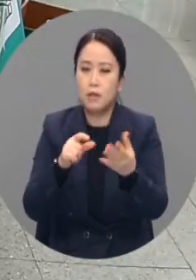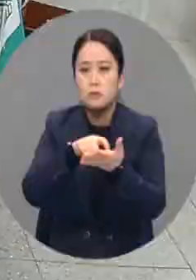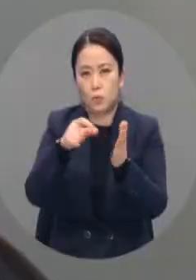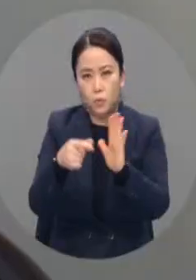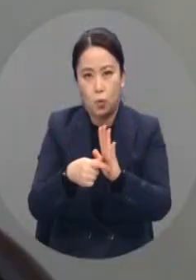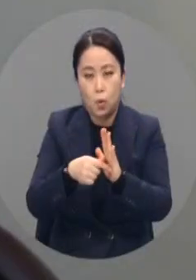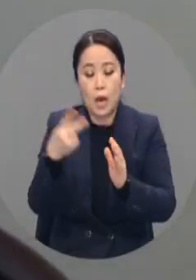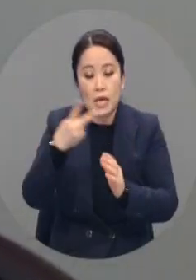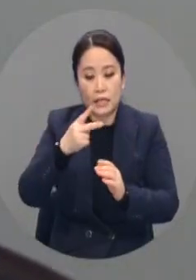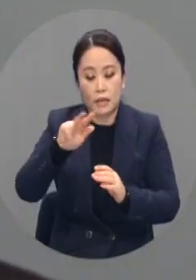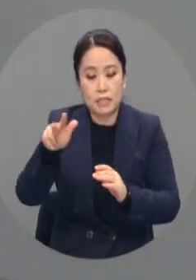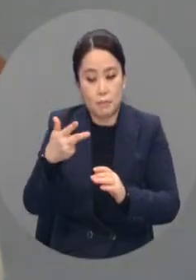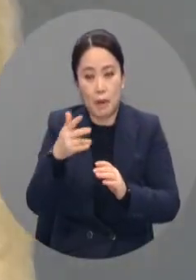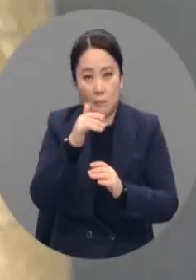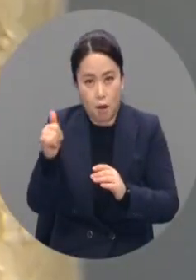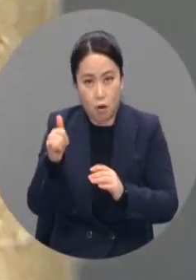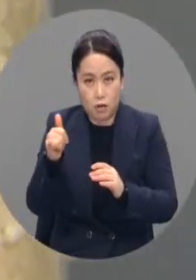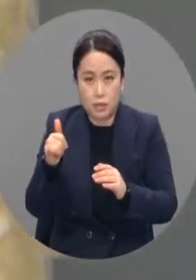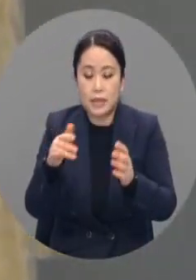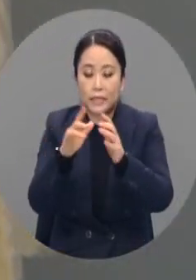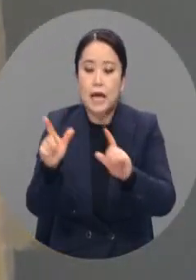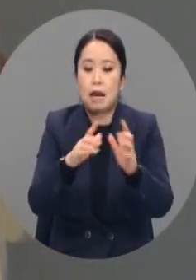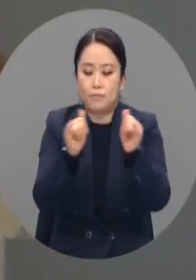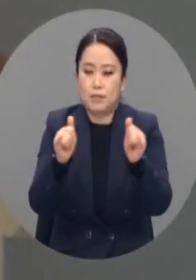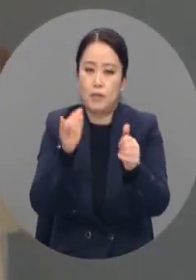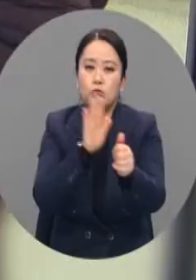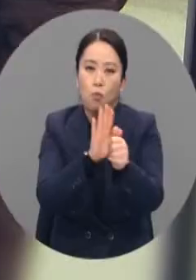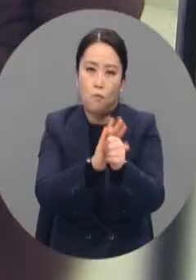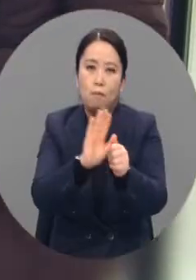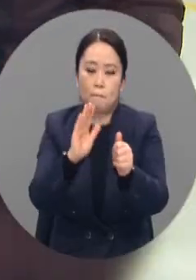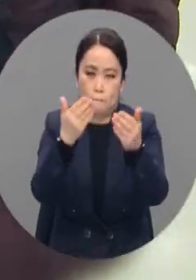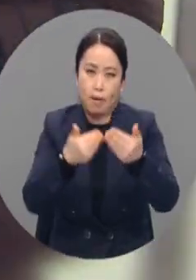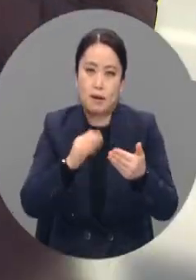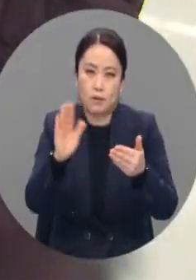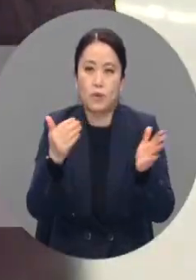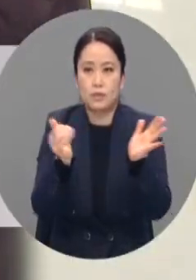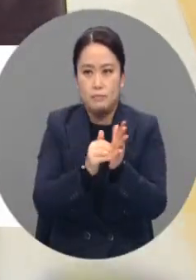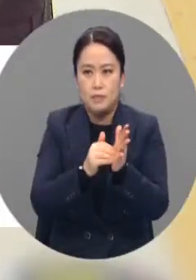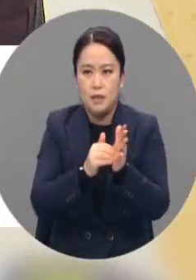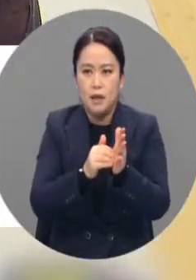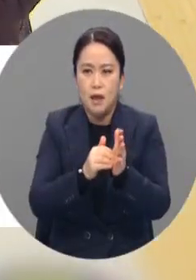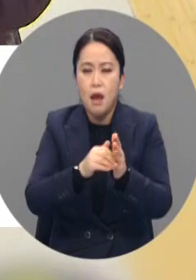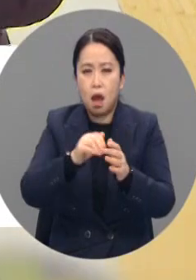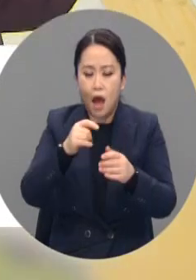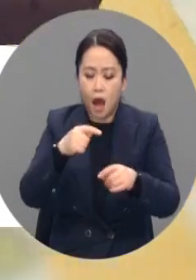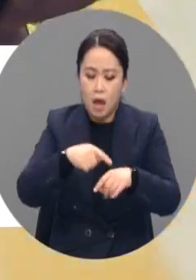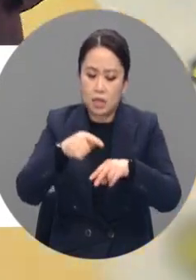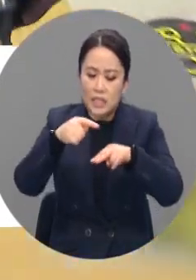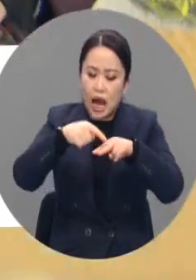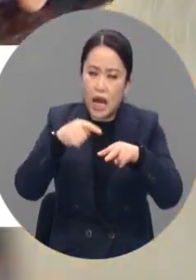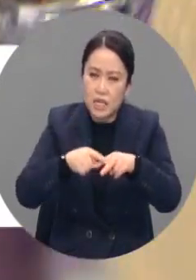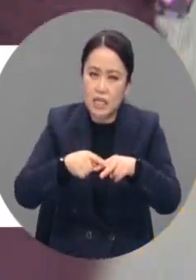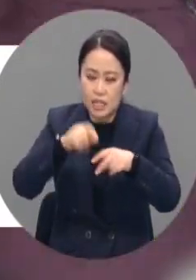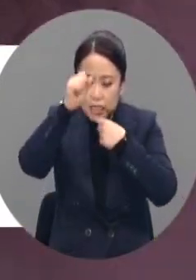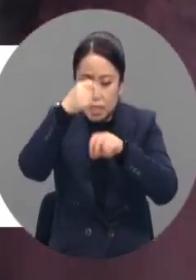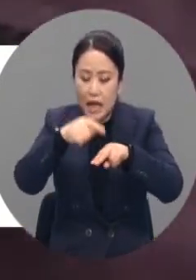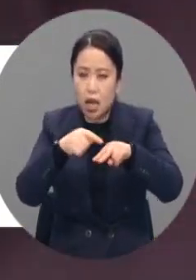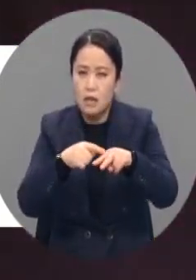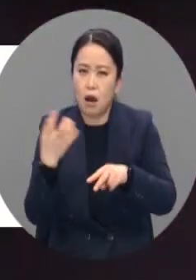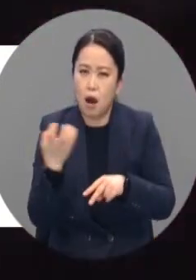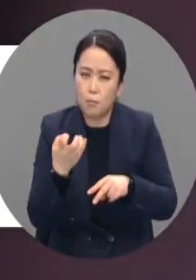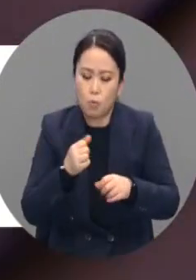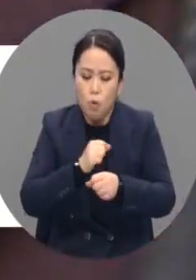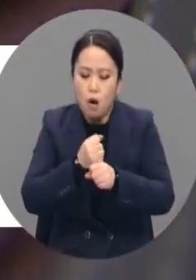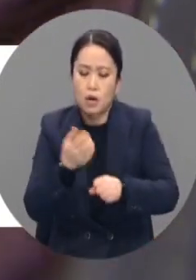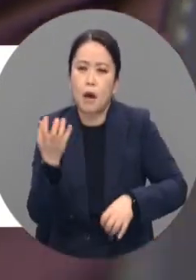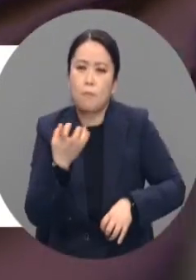2,700여 명의 주민들이 도움을 받았습니다. 다리도 아프고 허리도 아프고 어디 못 다니거든요. 근데